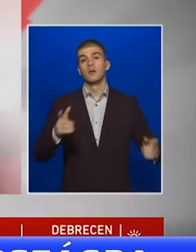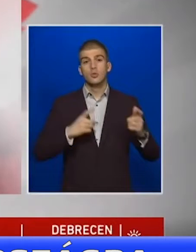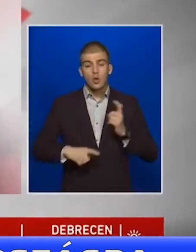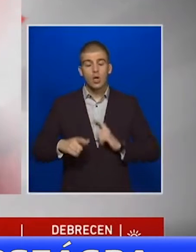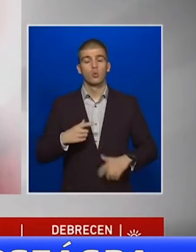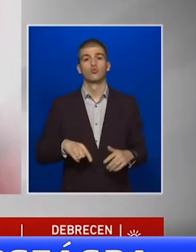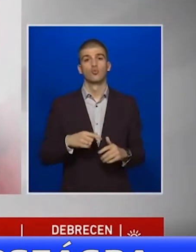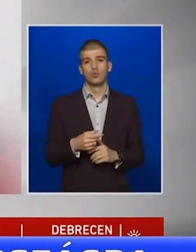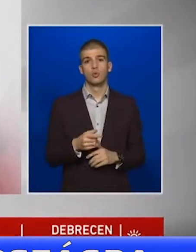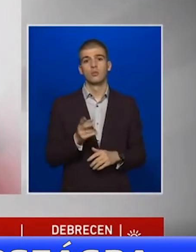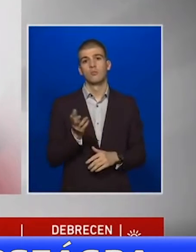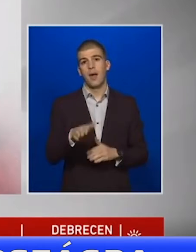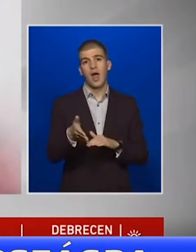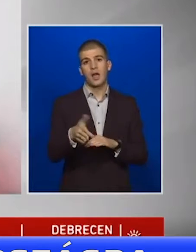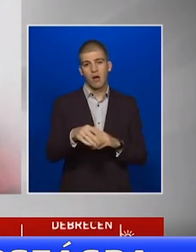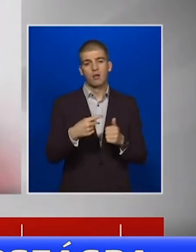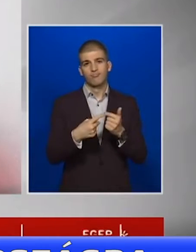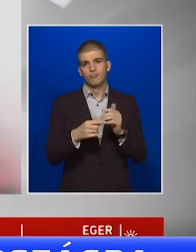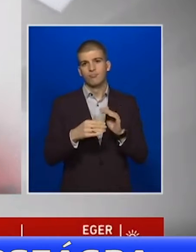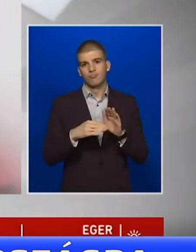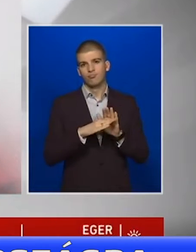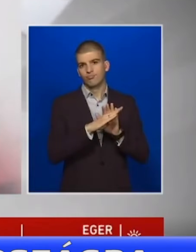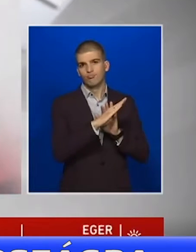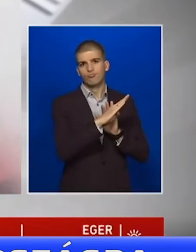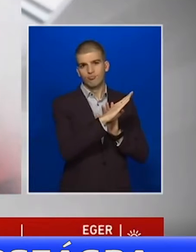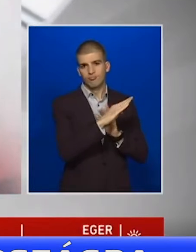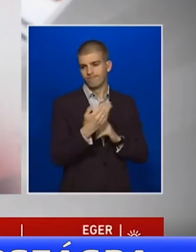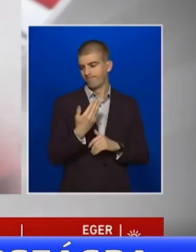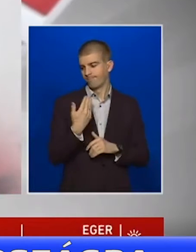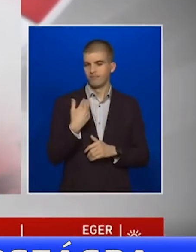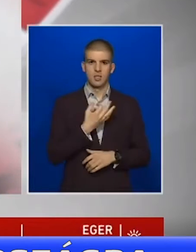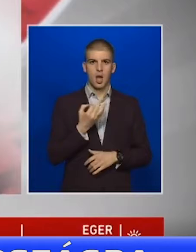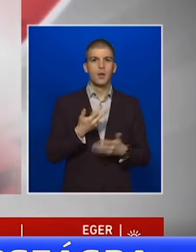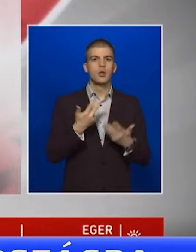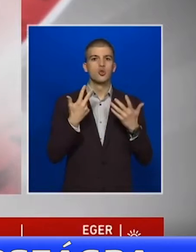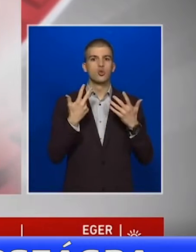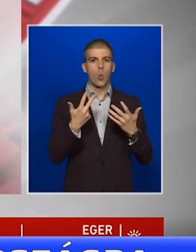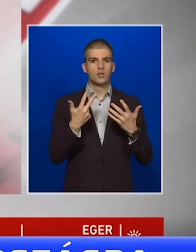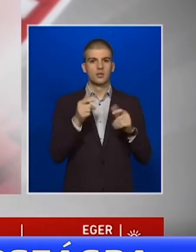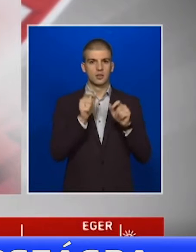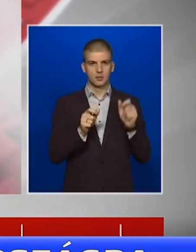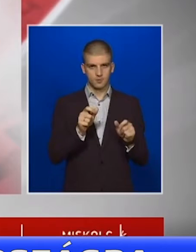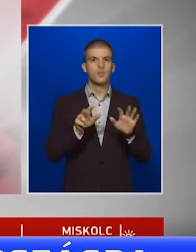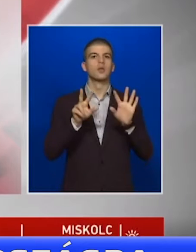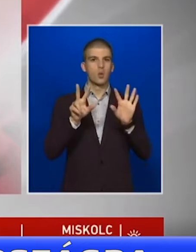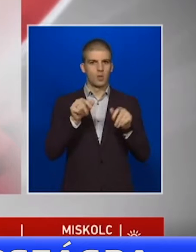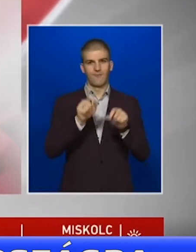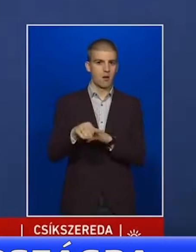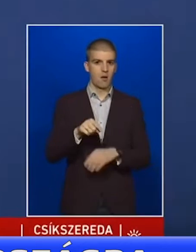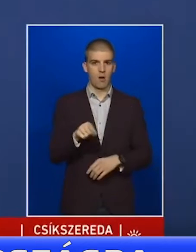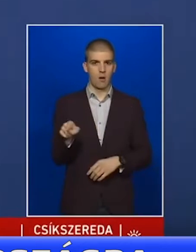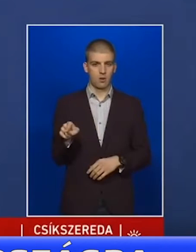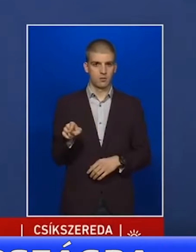eddig 280-an hunytak el. A gyógyultak száma is nőtt azonban, 498-an távozhattak egészségesen a